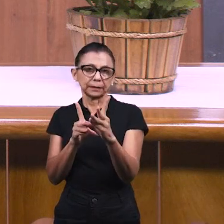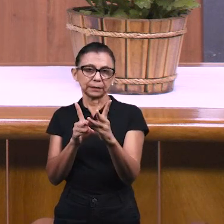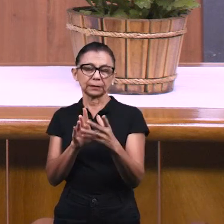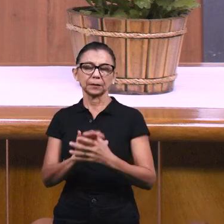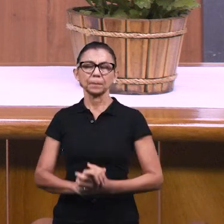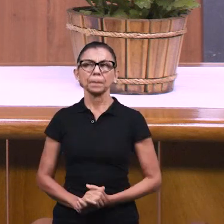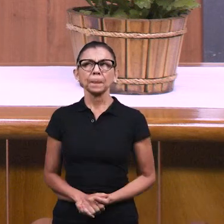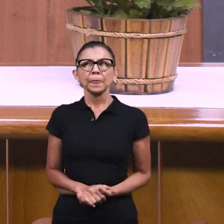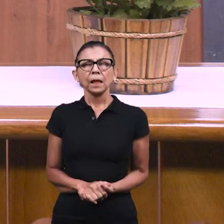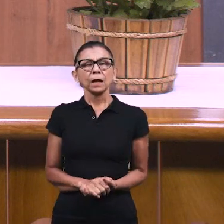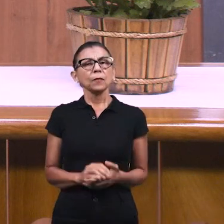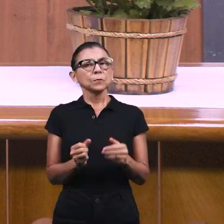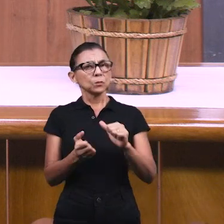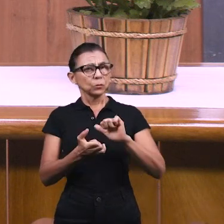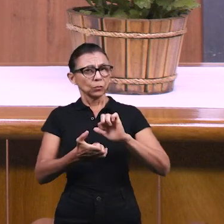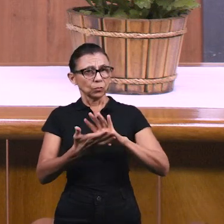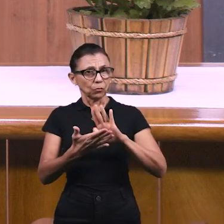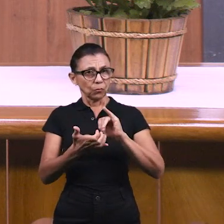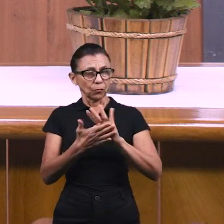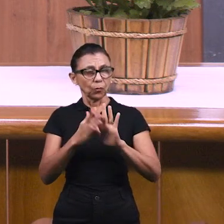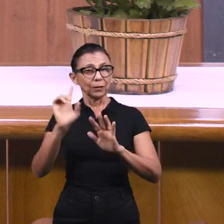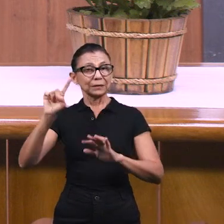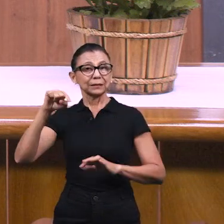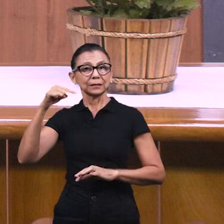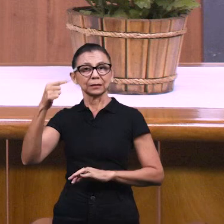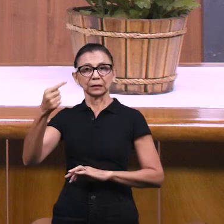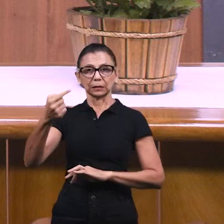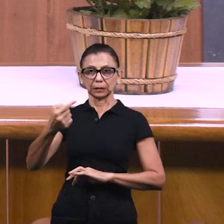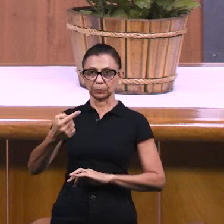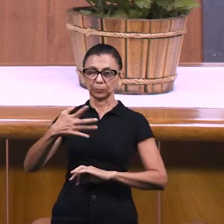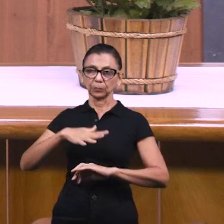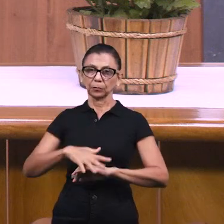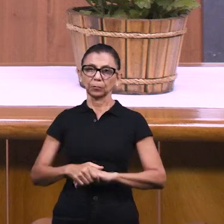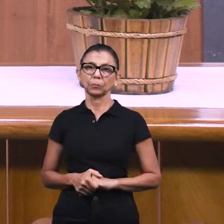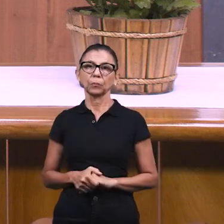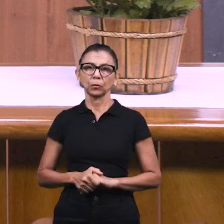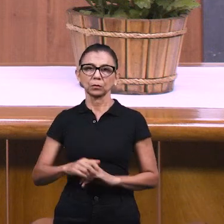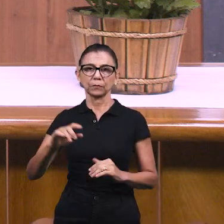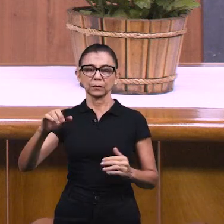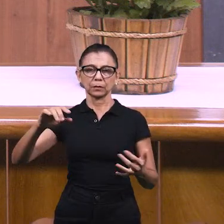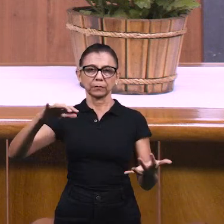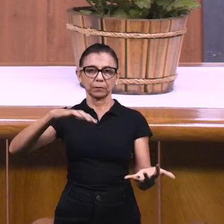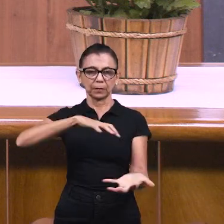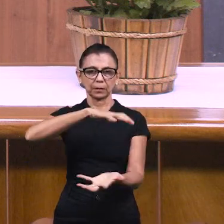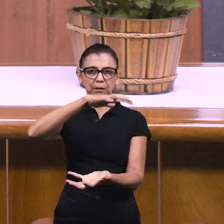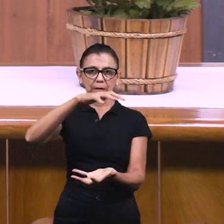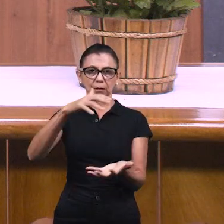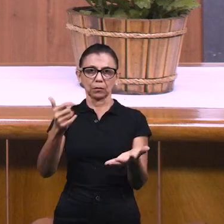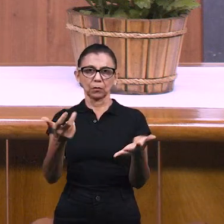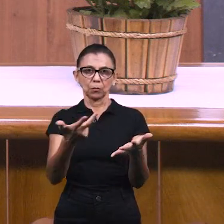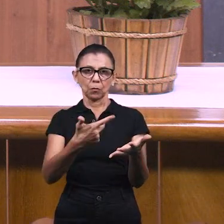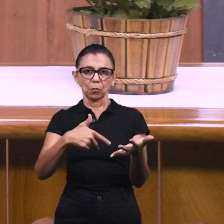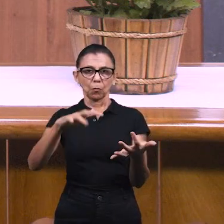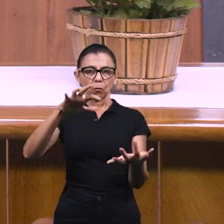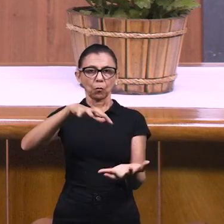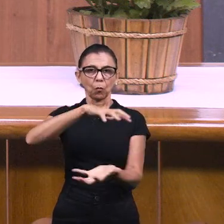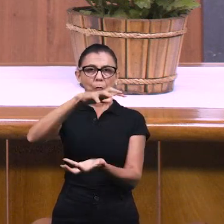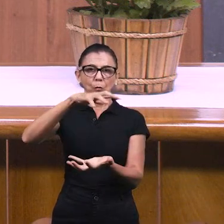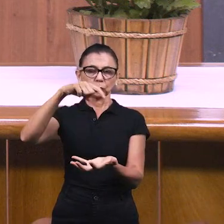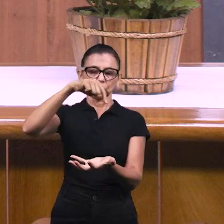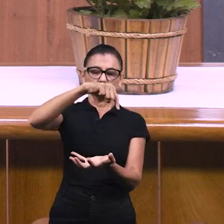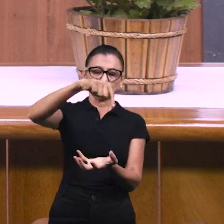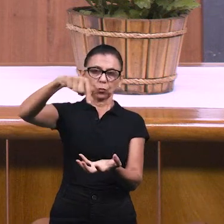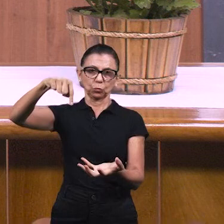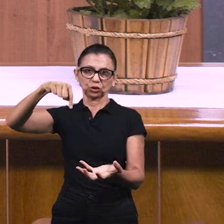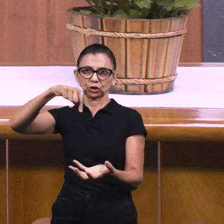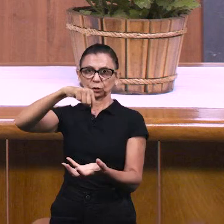Dans la séquence de cette louange, après la louange, nous allons diffuser ici un autre générique, le plus